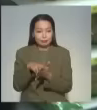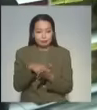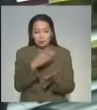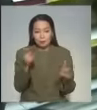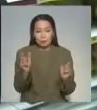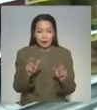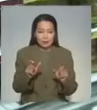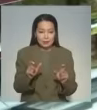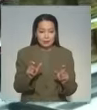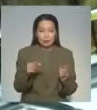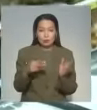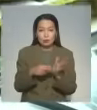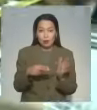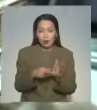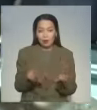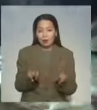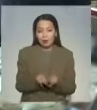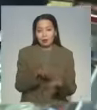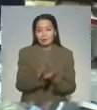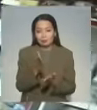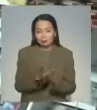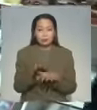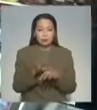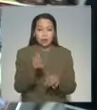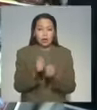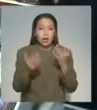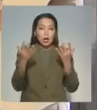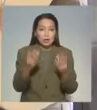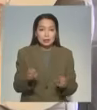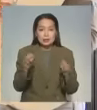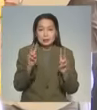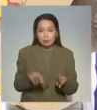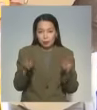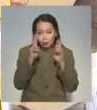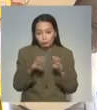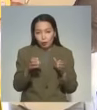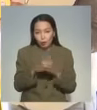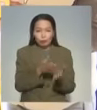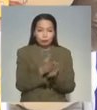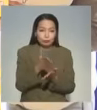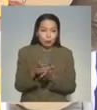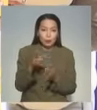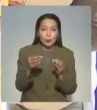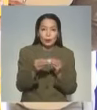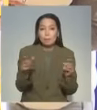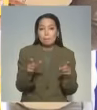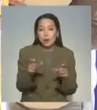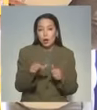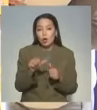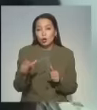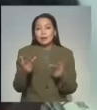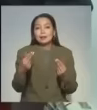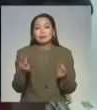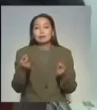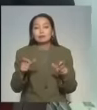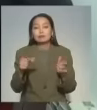точках. Подобные рейды проводят ежедневно. Специальные мониторинговые группы обходят по 10 магазинов в день.